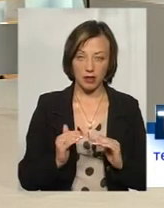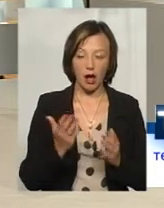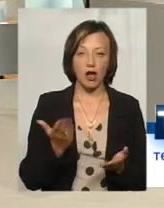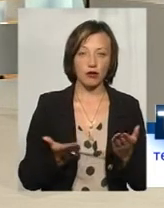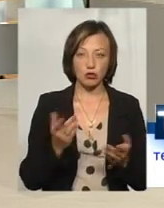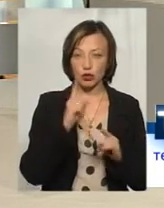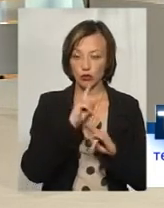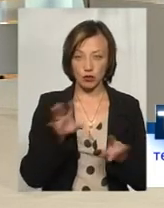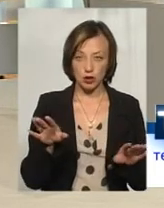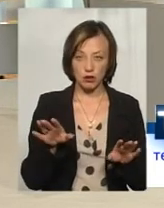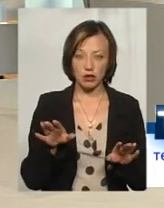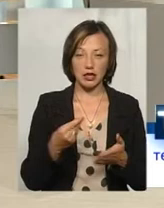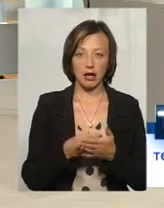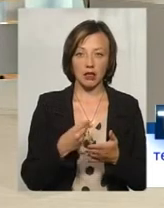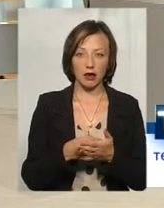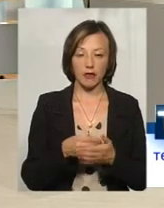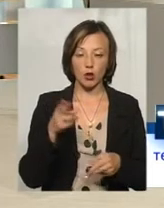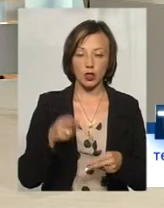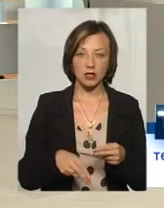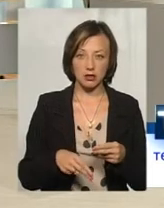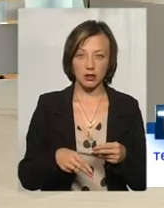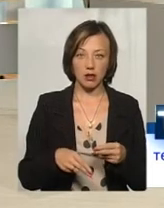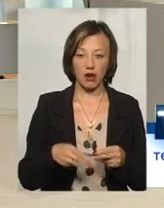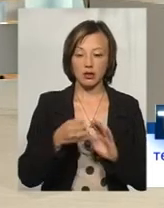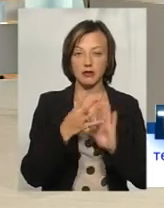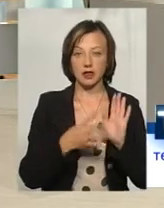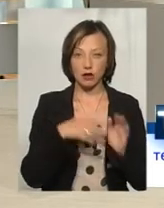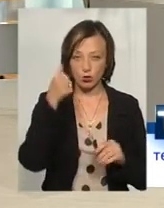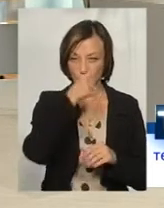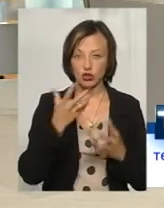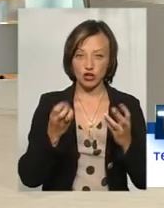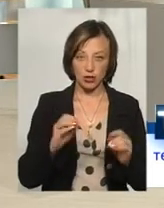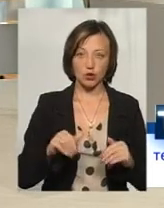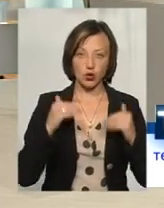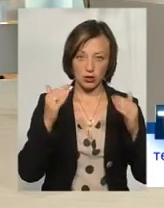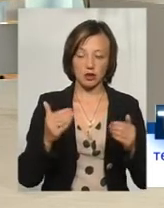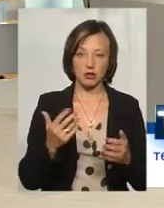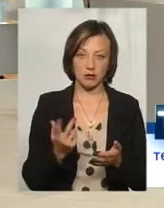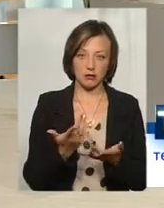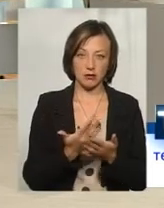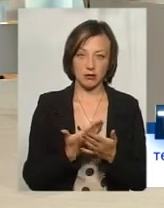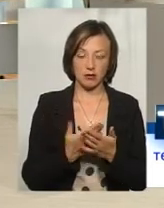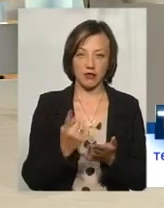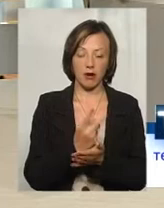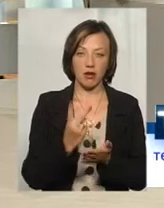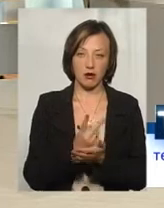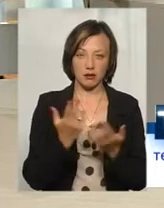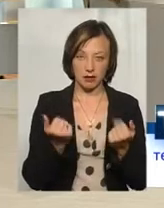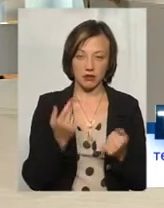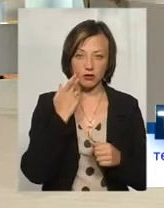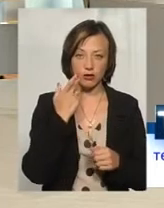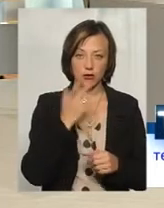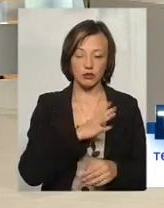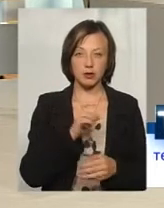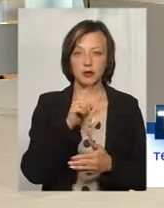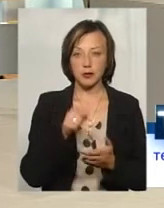якщо його не буде, то тариф до кінця там 2019 року ще може вирости один чи два рази, як це зазвичай